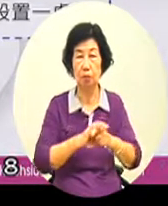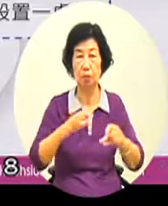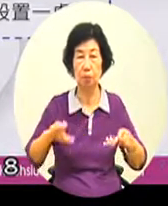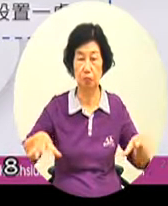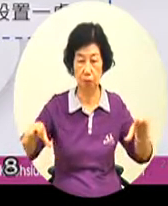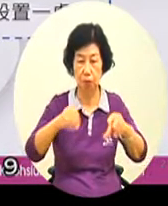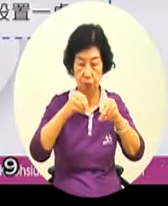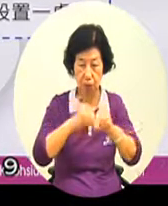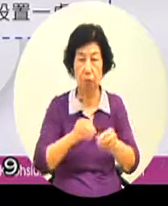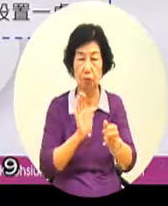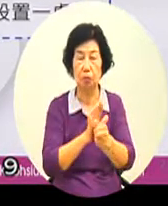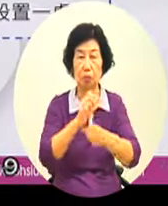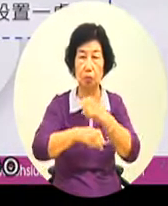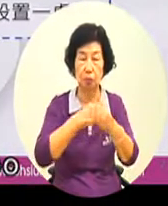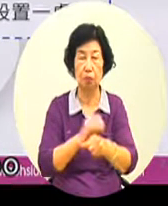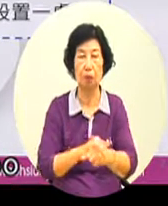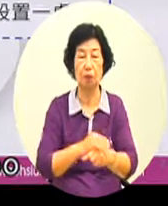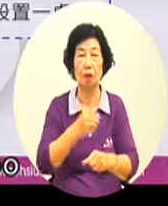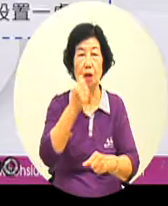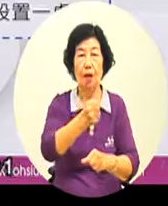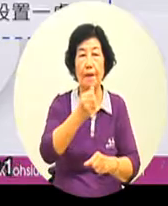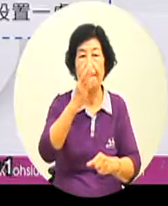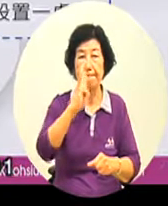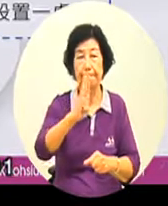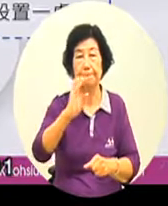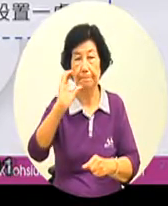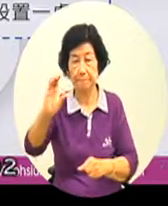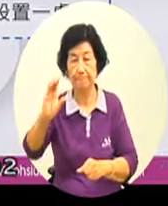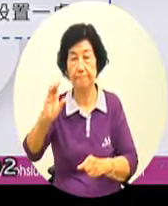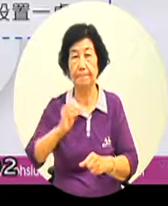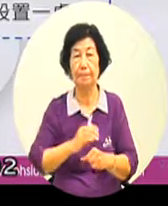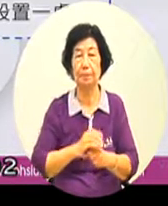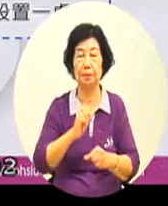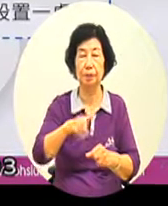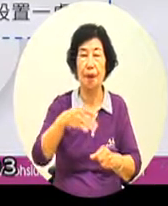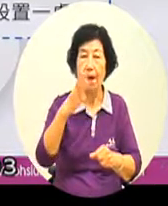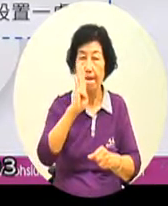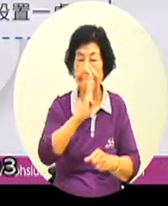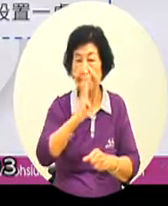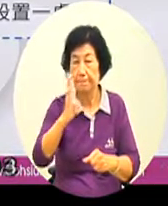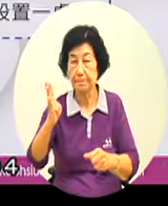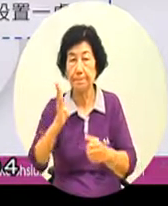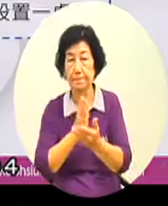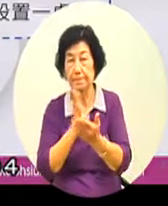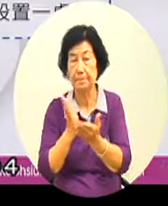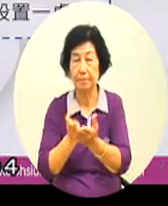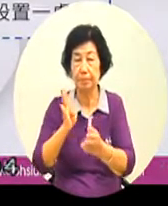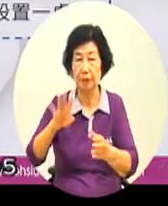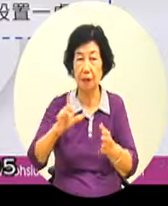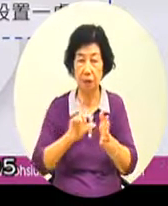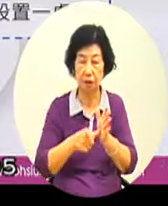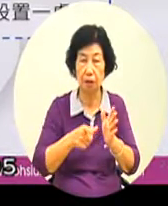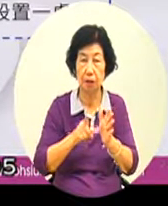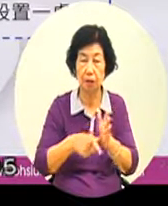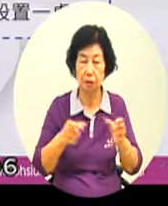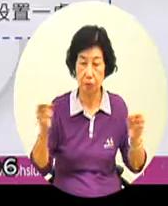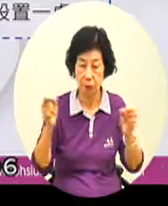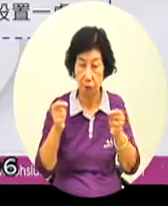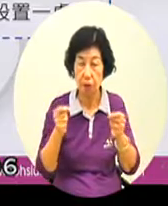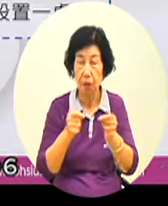动，就是 ABC， A 是社区整合型的服务中心， B 是复合型日间服务中心， C 是巷弄长照站，这些都